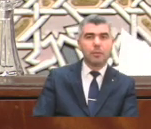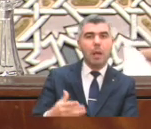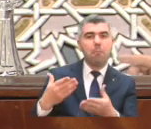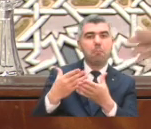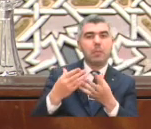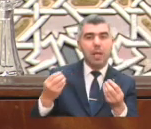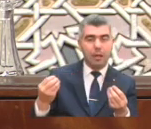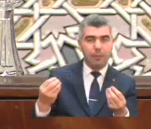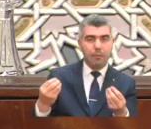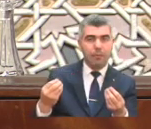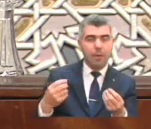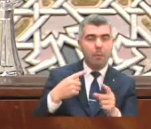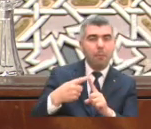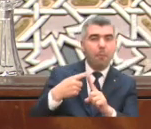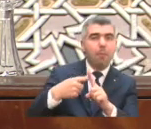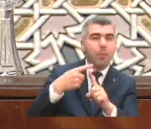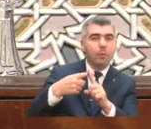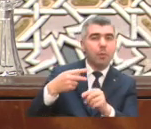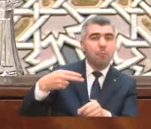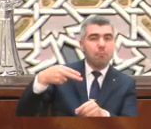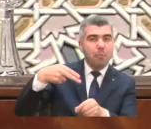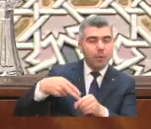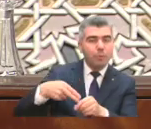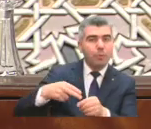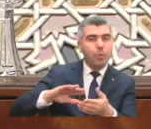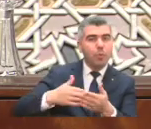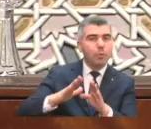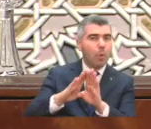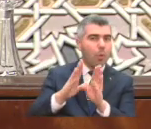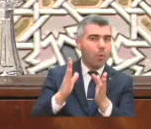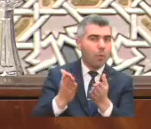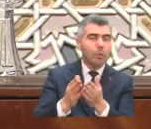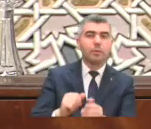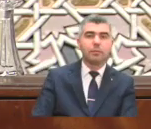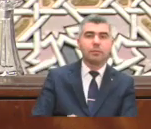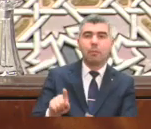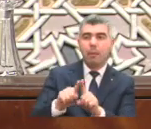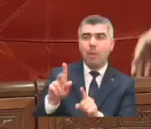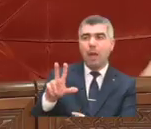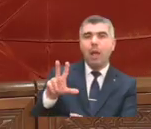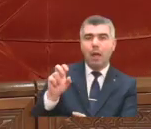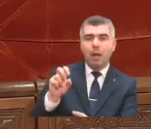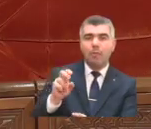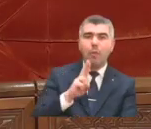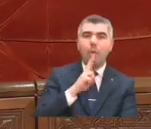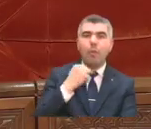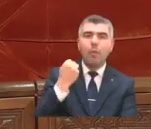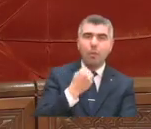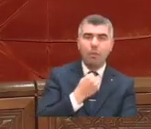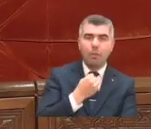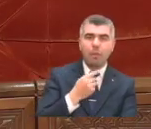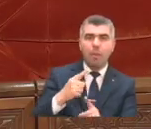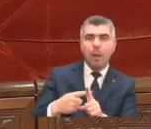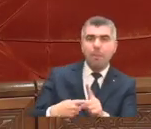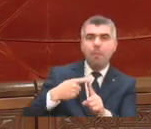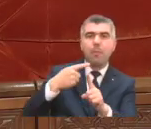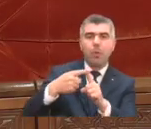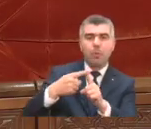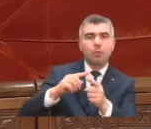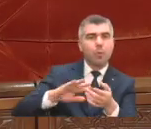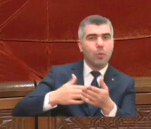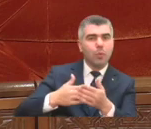المرات على ارتفاع الاسعار ديال المحروقات وديال المواد الاساسيه ككل. فكيف ما كتعرفوا هذه الحكومه تفاعلت مع ارتفاع الاسعار ديال المواد